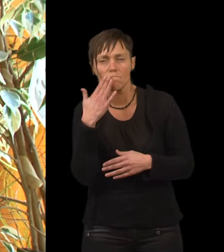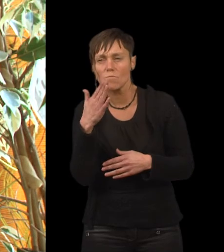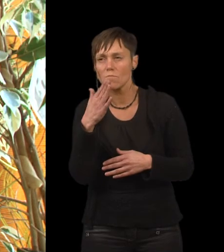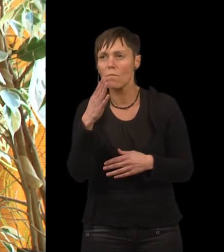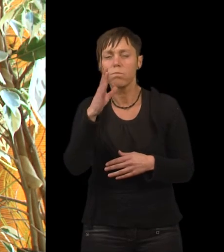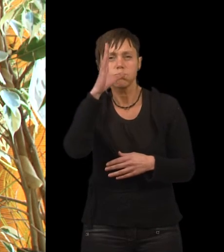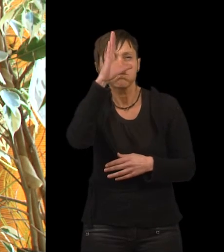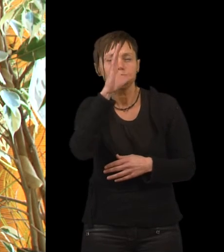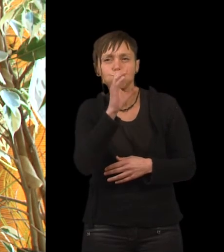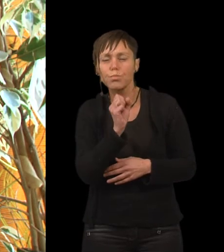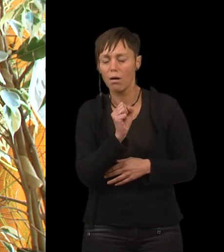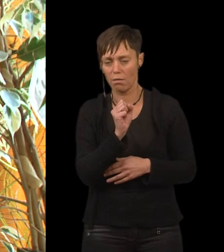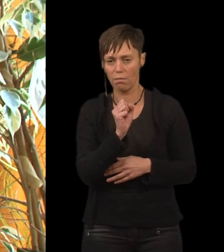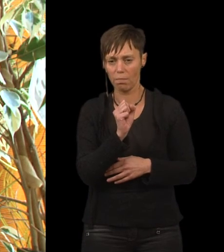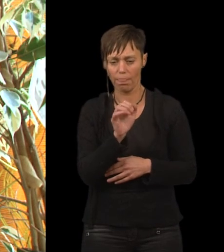on est à